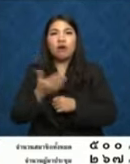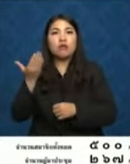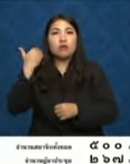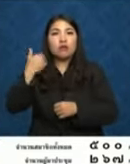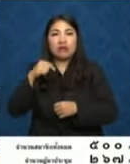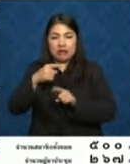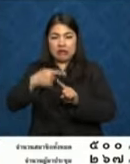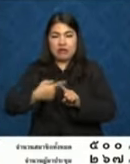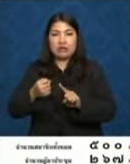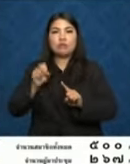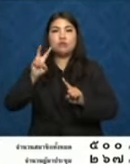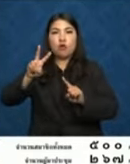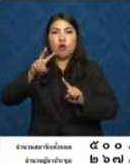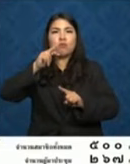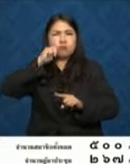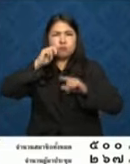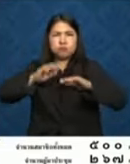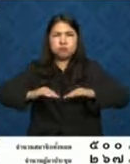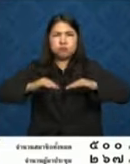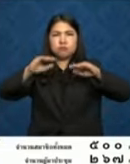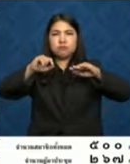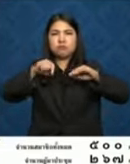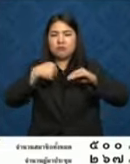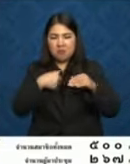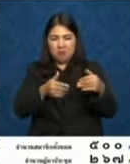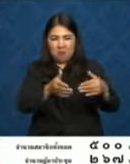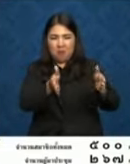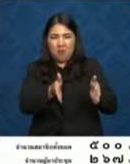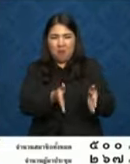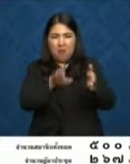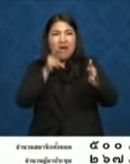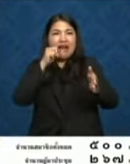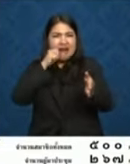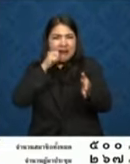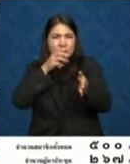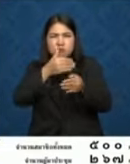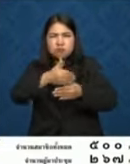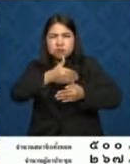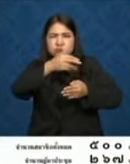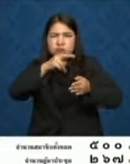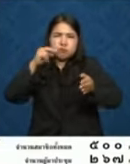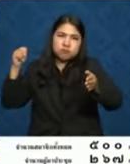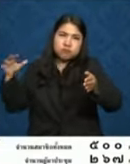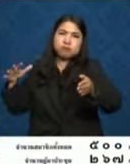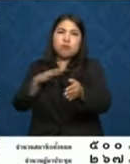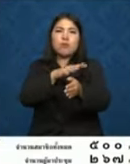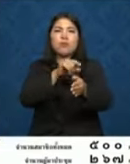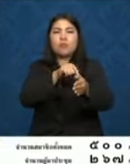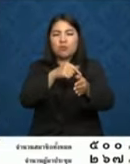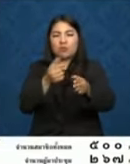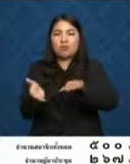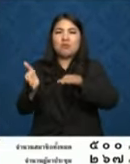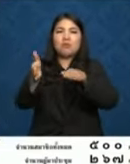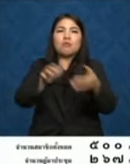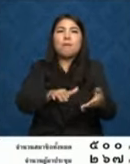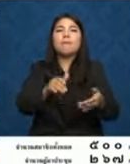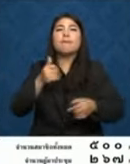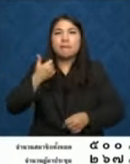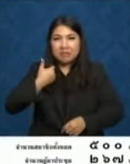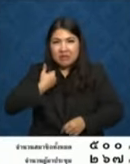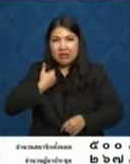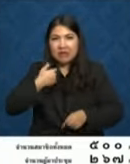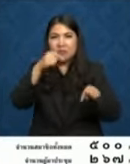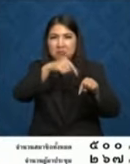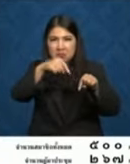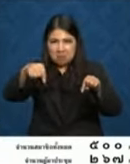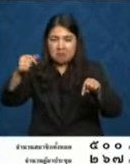ธันวาคมที่ผ่านมาเนี่ยจะมีฝายน้ำหลายแห่งโดนน้ำซัดทำลายเสียหายหนักมากครับท่านประธานฝากท่านประธาน